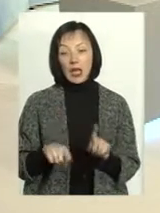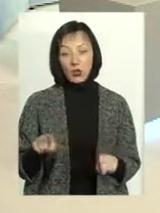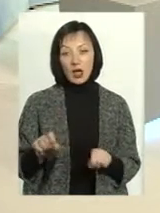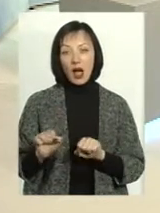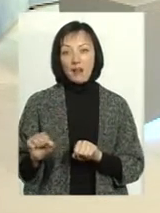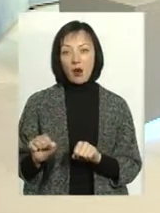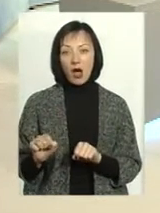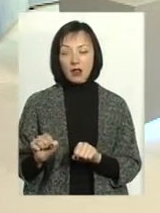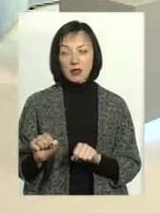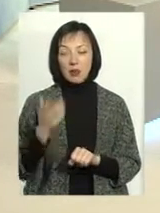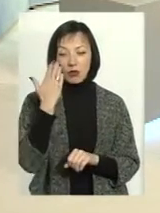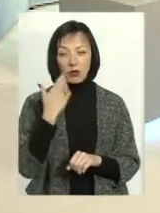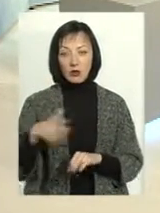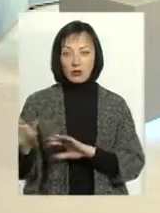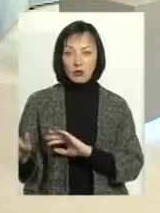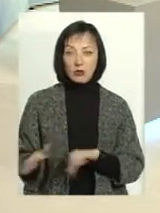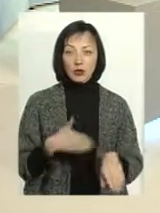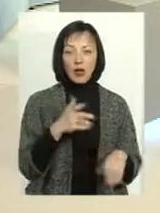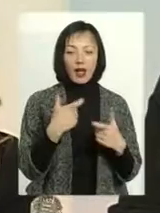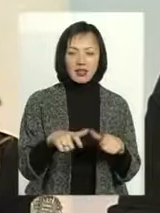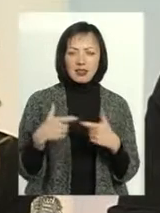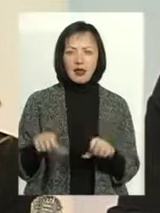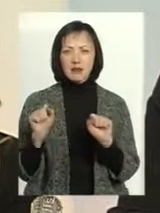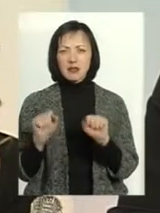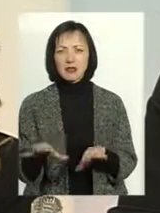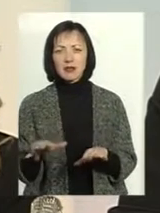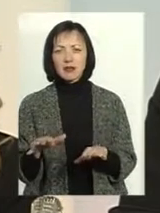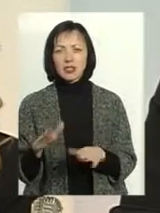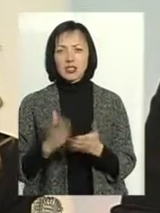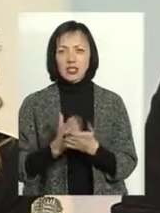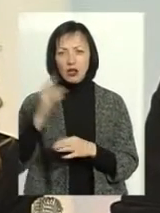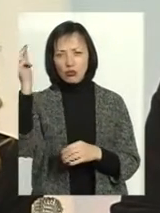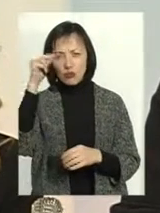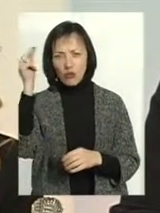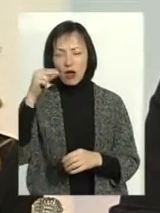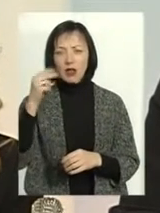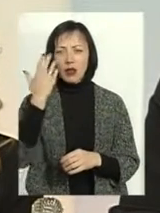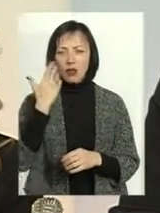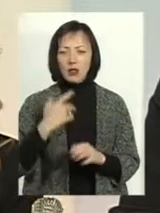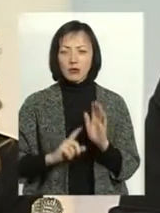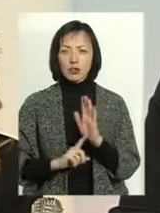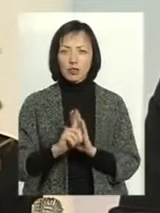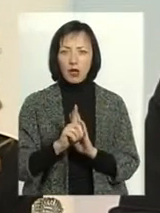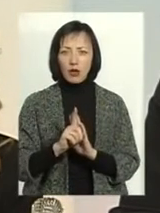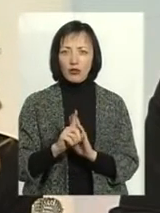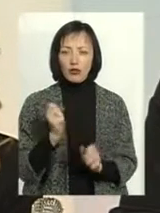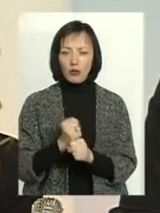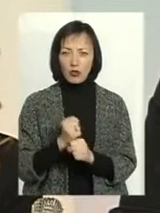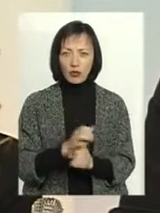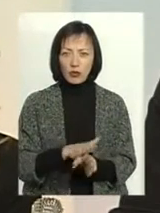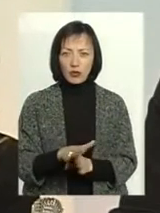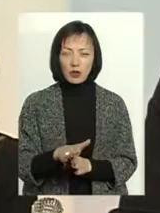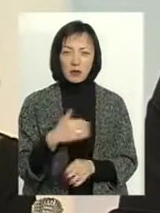адвокати, пройшовши іспити, здавши, пройшовши стажування, коли починають приступати до роботи,